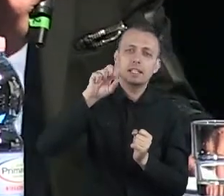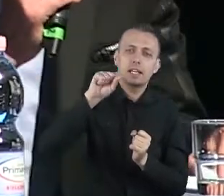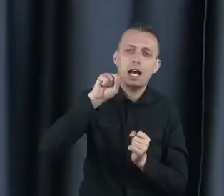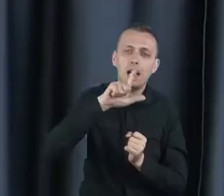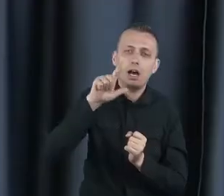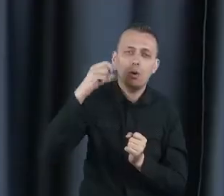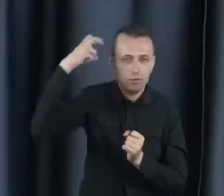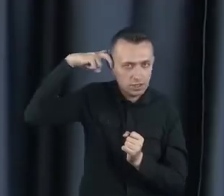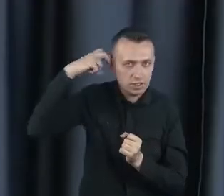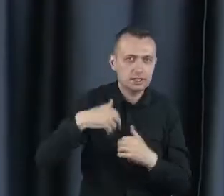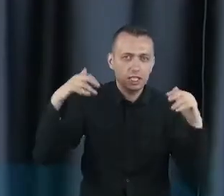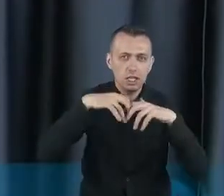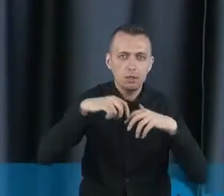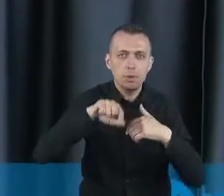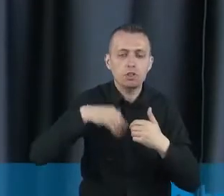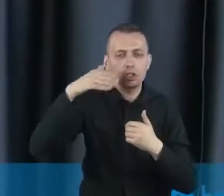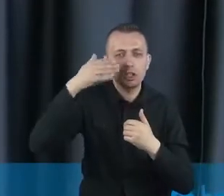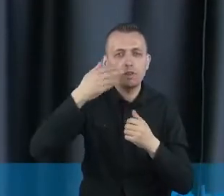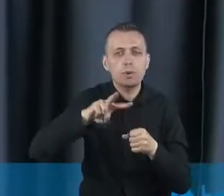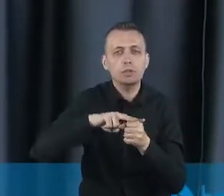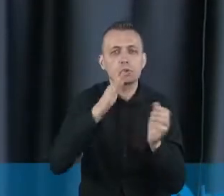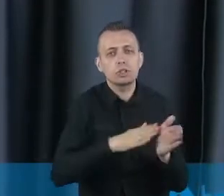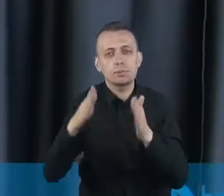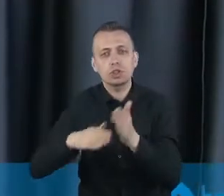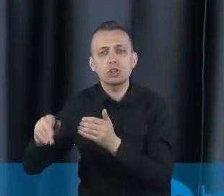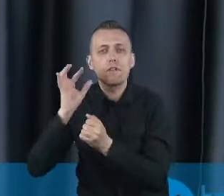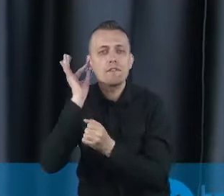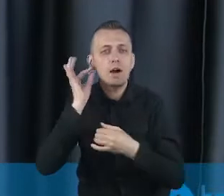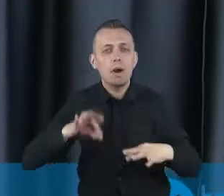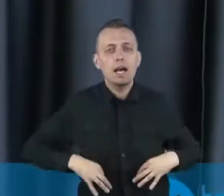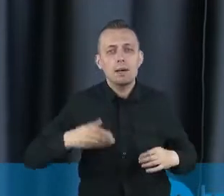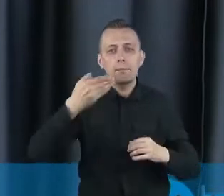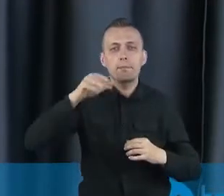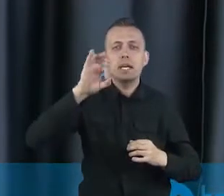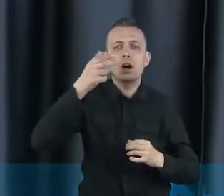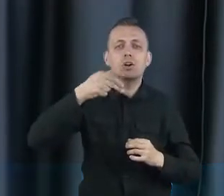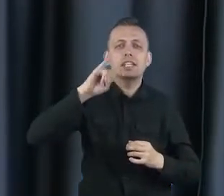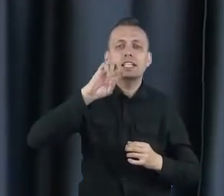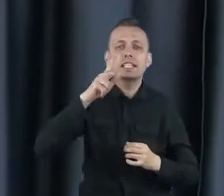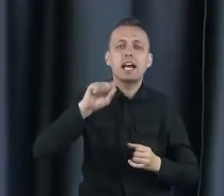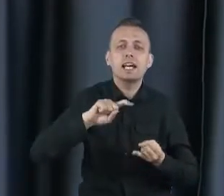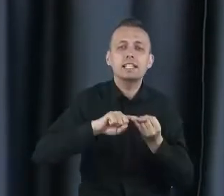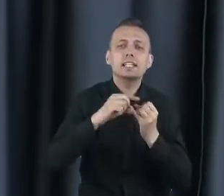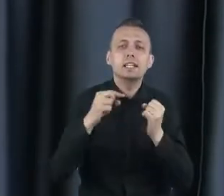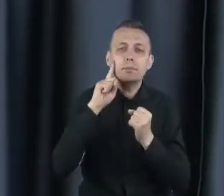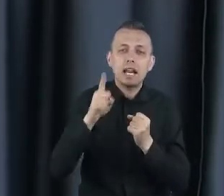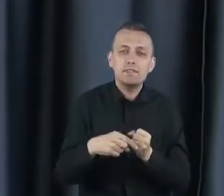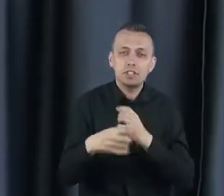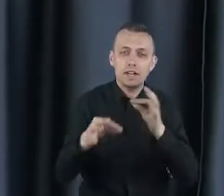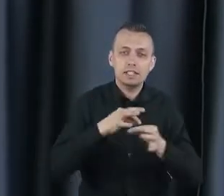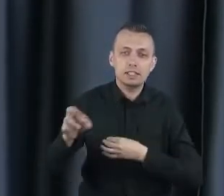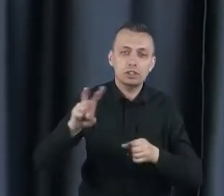całe życie? Połączenie tego wykładu, który przygotowała Monika, z tą historią, prawdziwą historią, o której powiedział